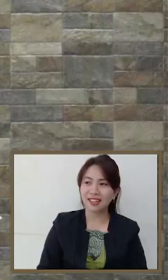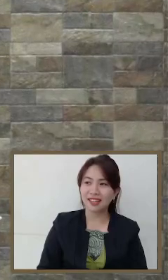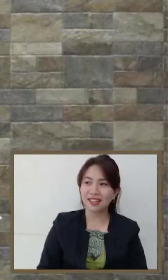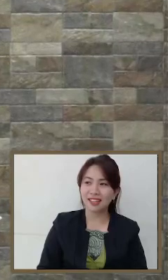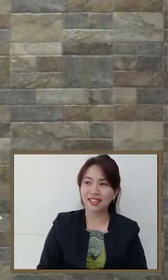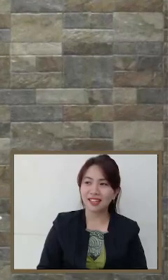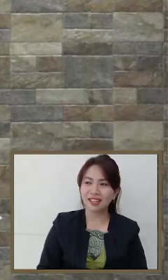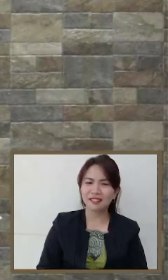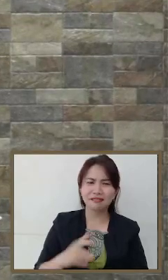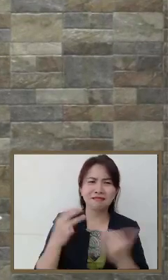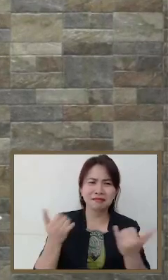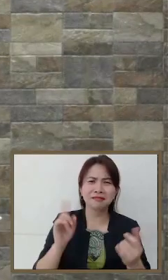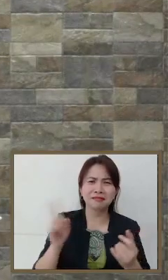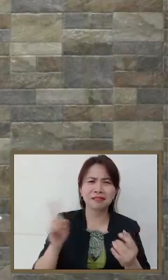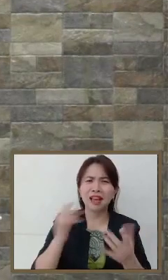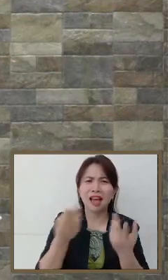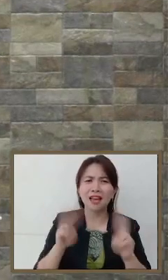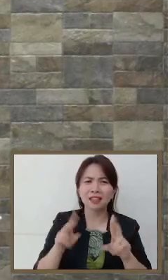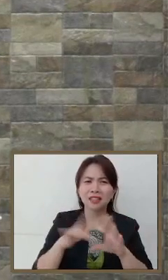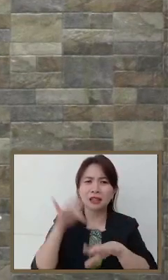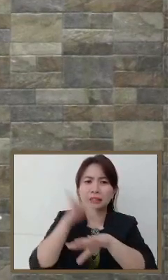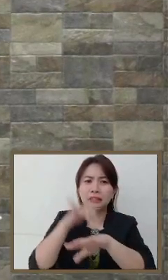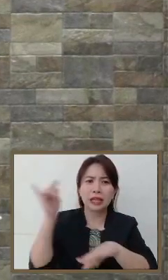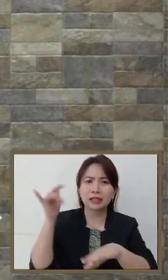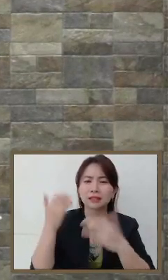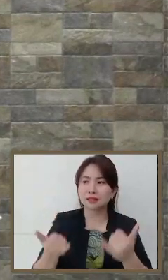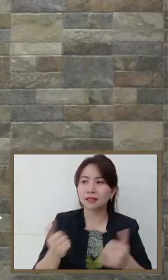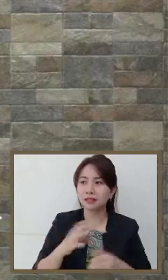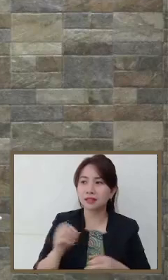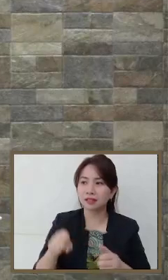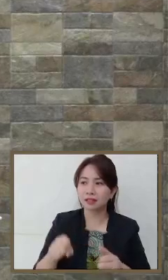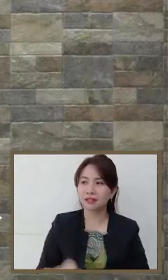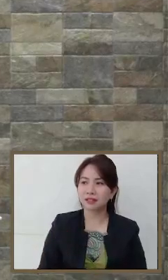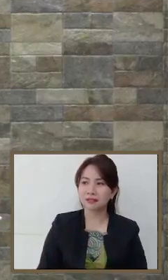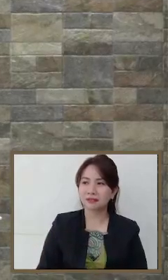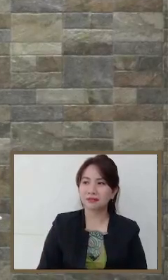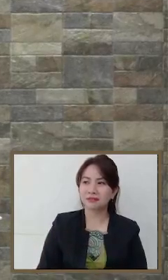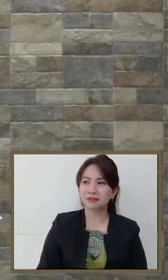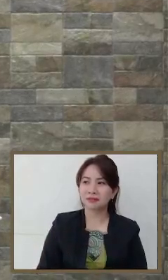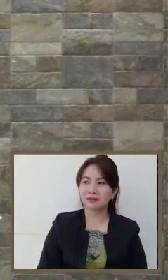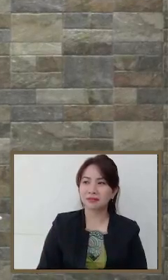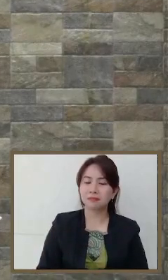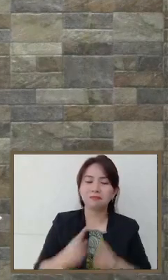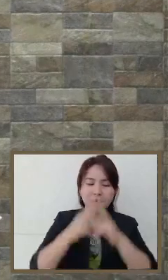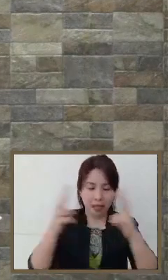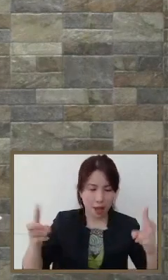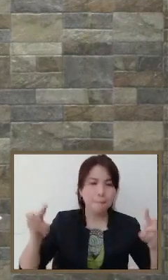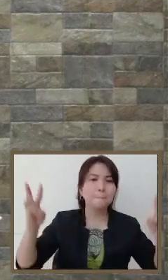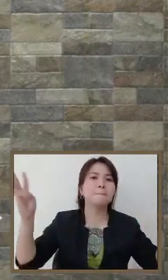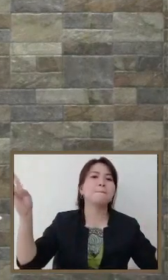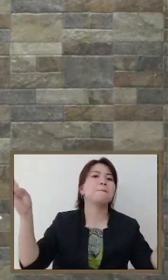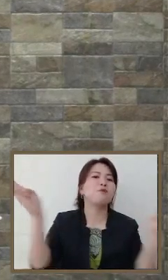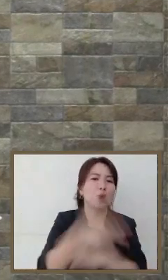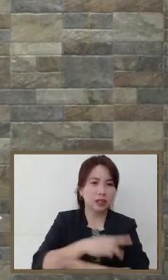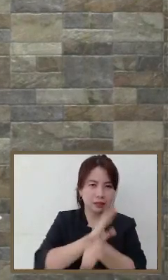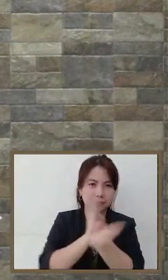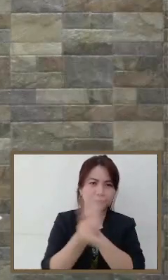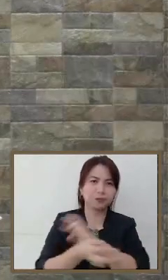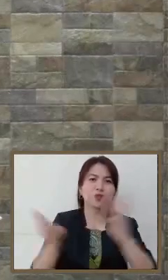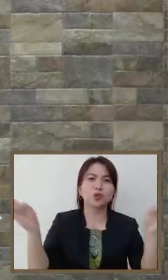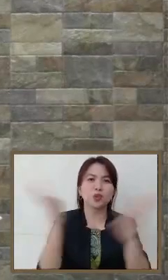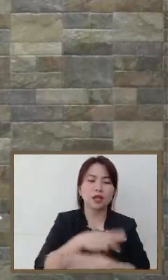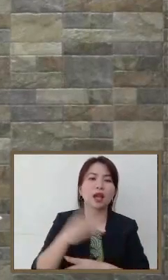yan ay teka lang pwede bang buong kamay na teka lang palala ng palalay yan hindi mo alam